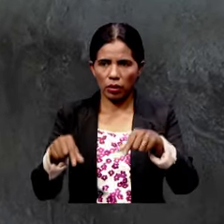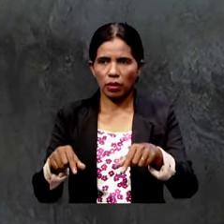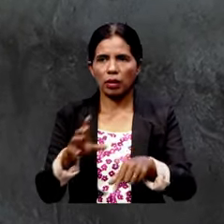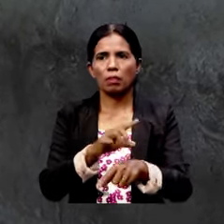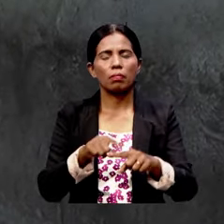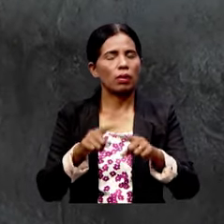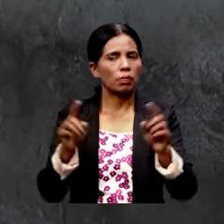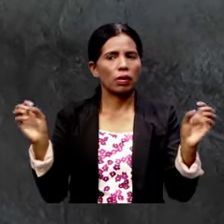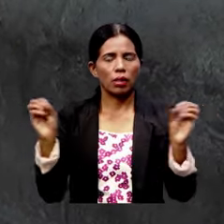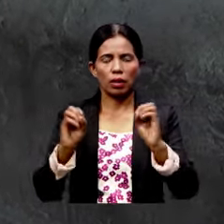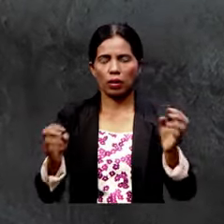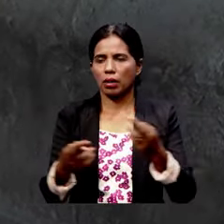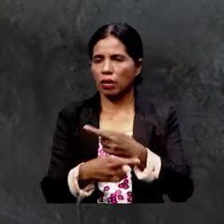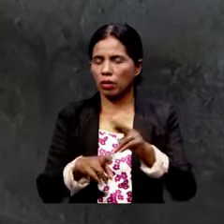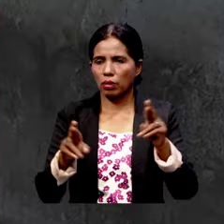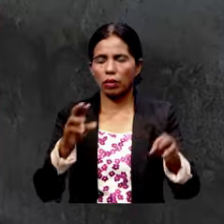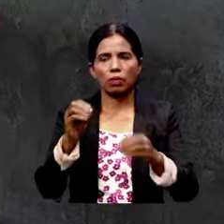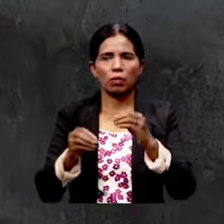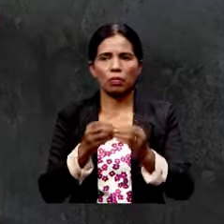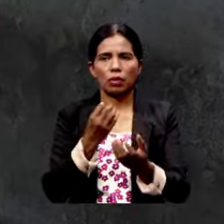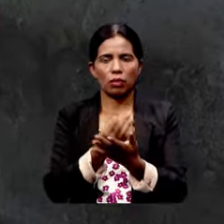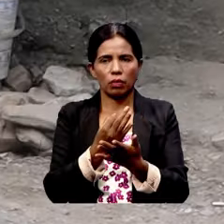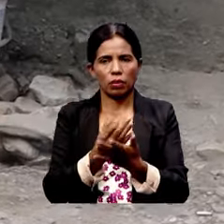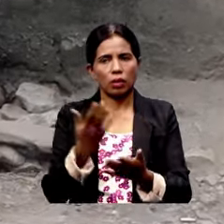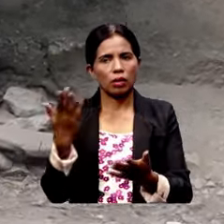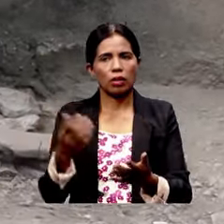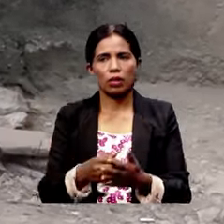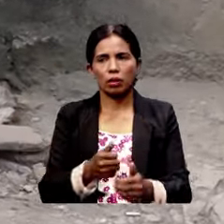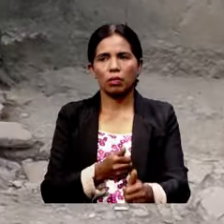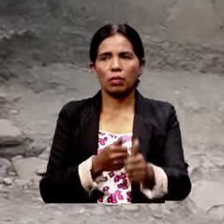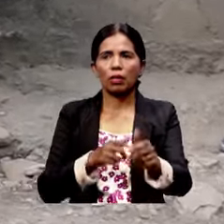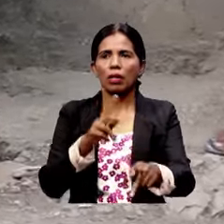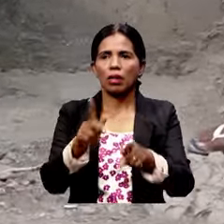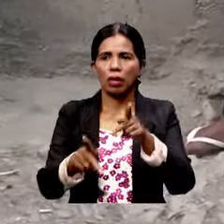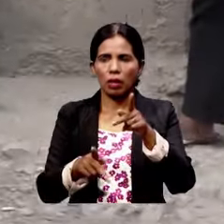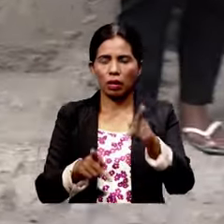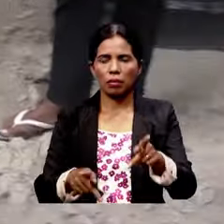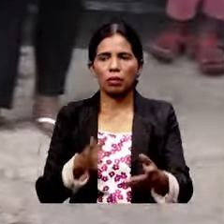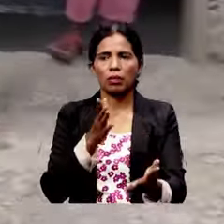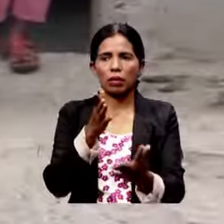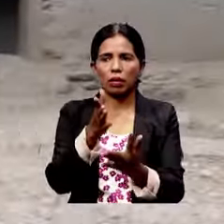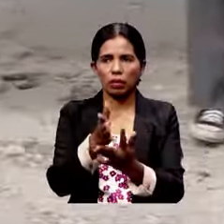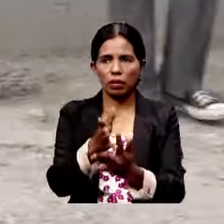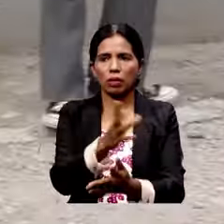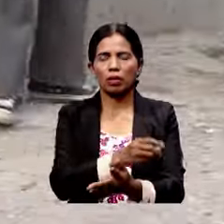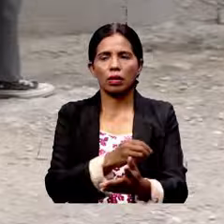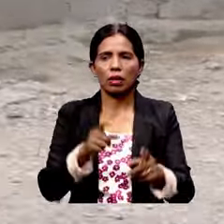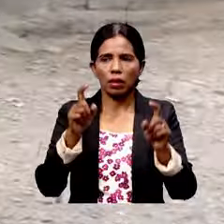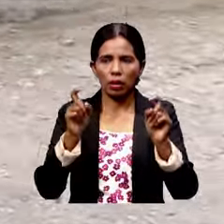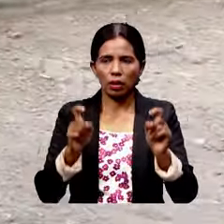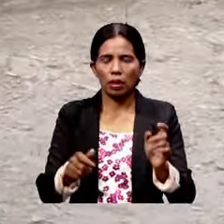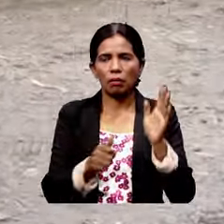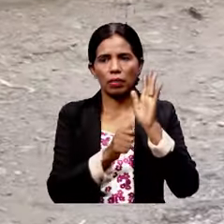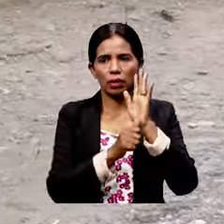bela iha resultado kona ba subsidiu refere. Tamba turi kriteria, ema nebe maka tu acesso subsidiu ne tenki